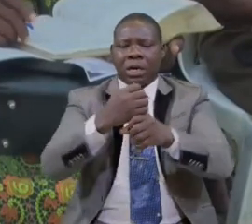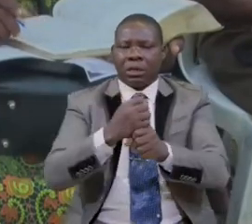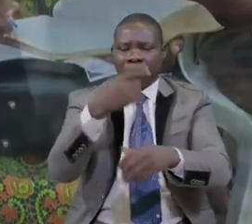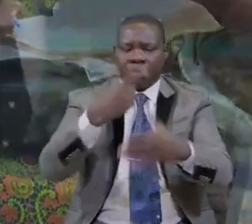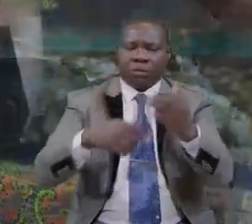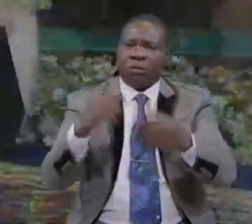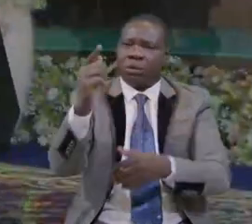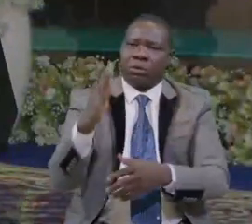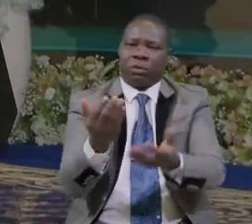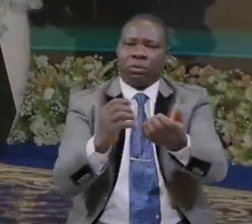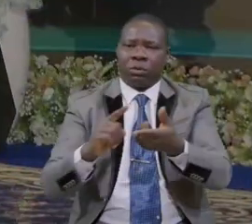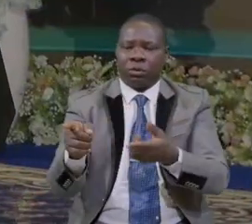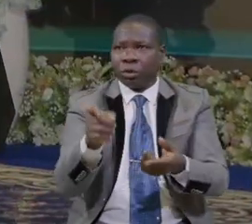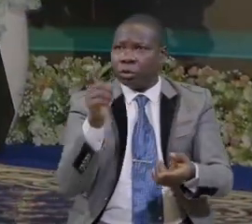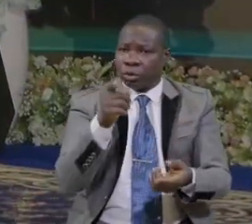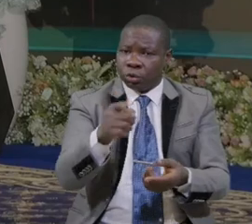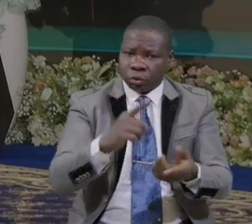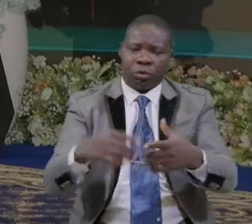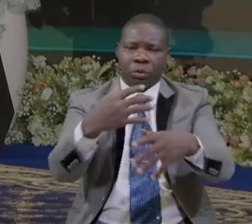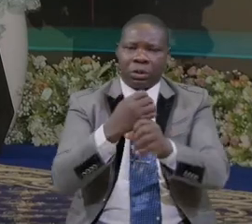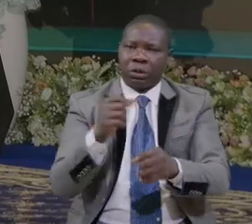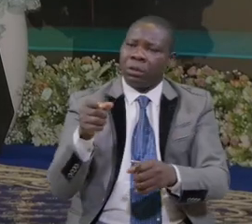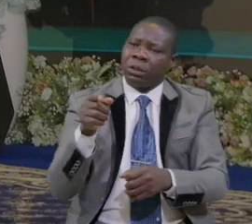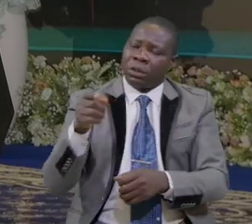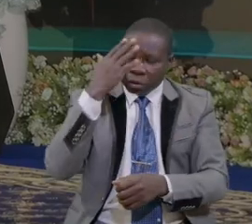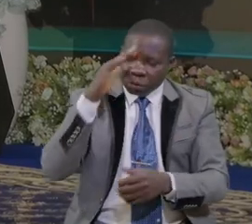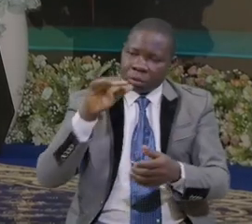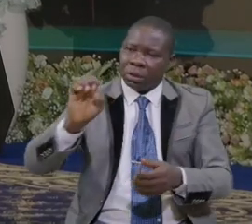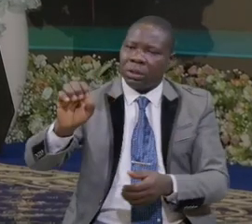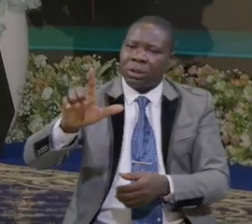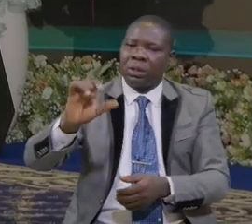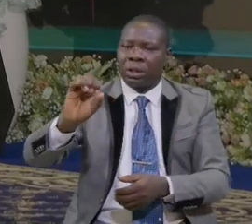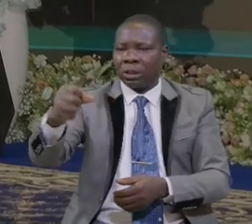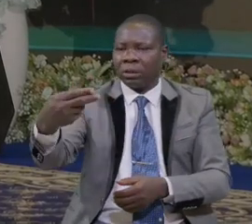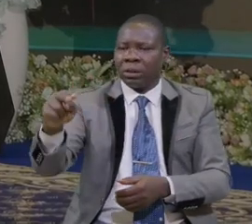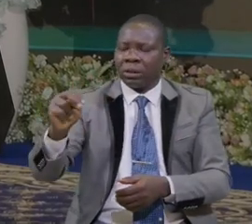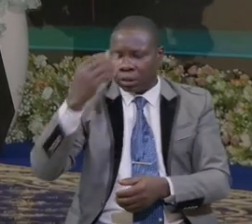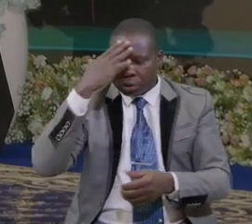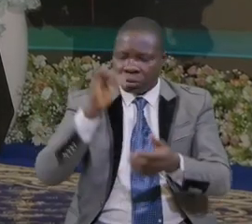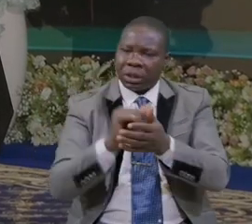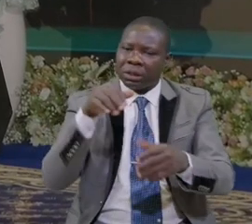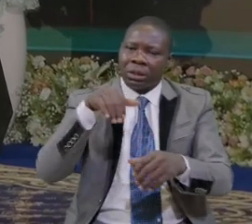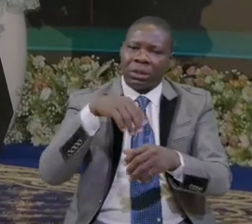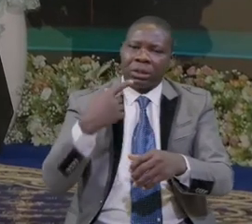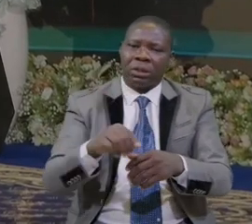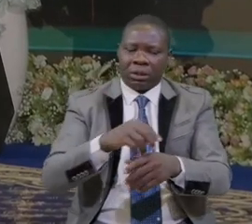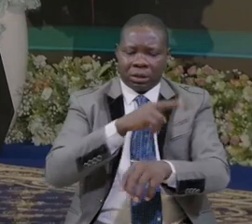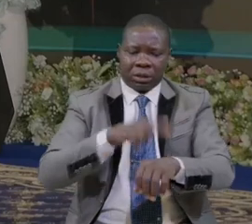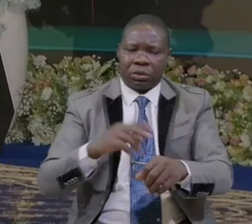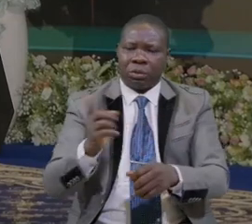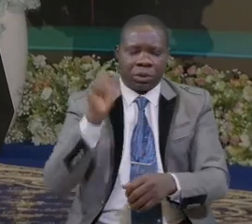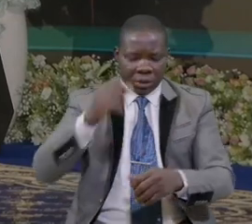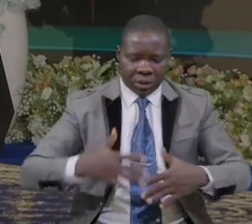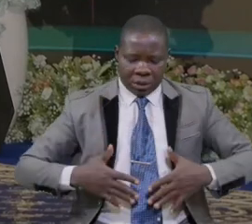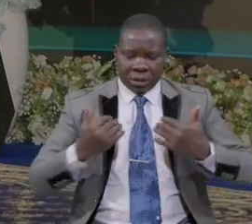fassiez. Il savait, c'est Élisée, que la nation dans laquelle il vivait, où il servait, était